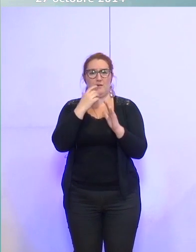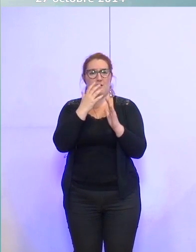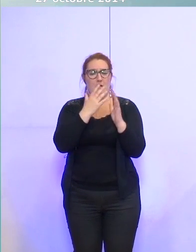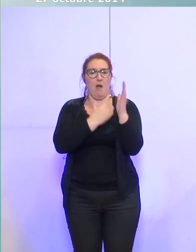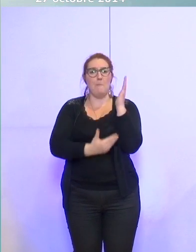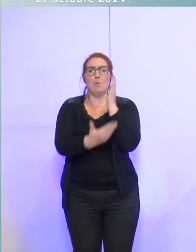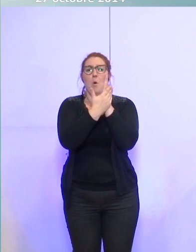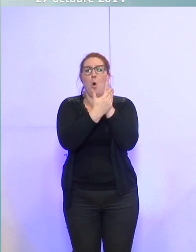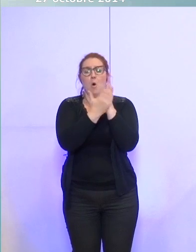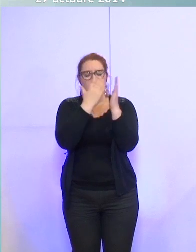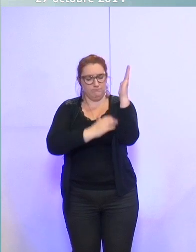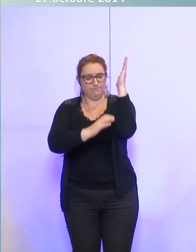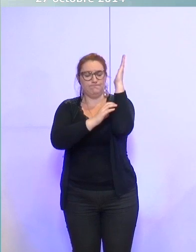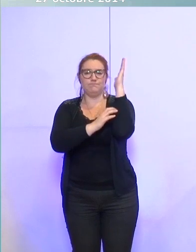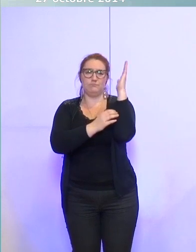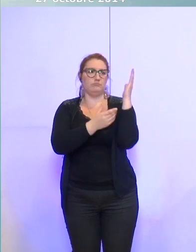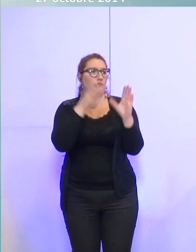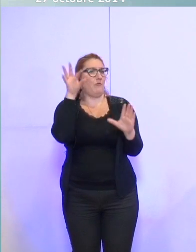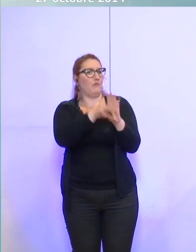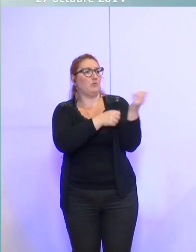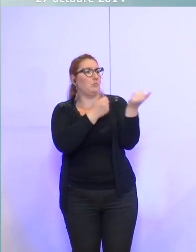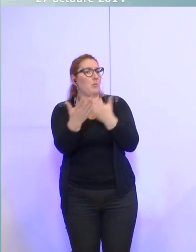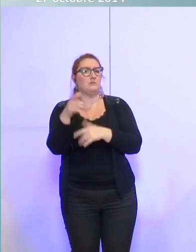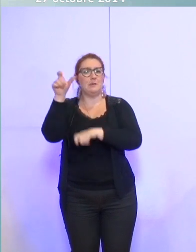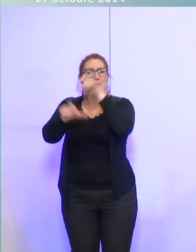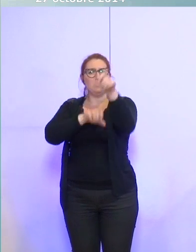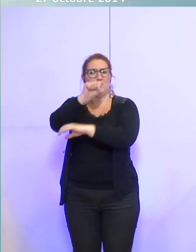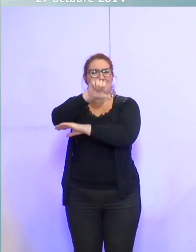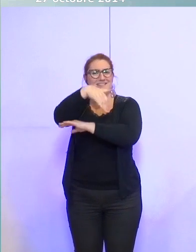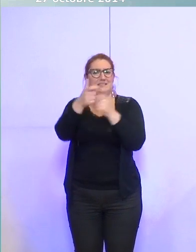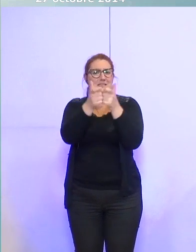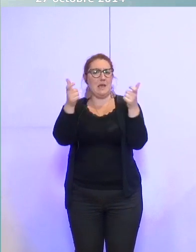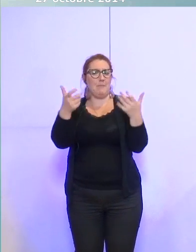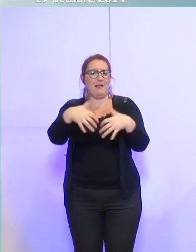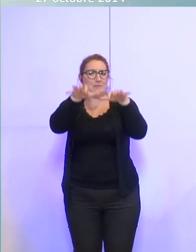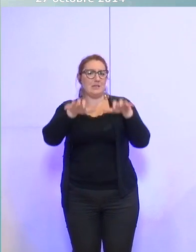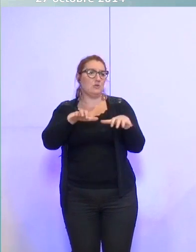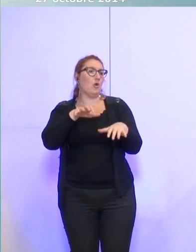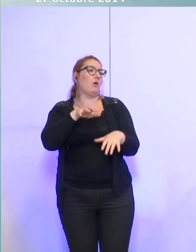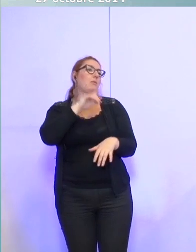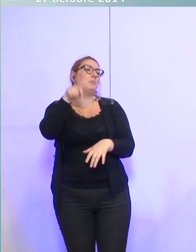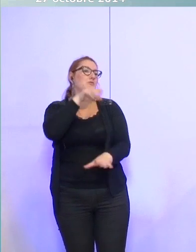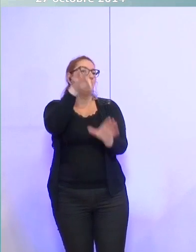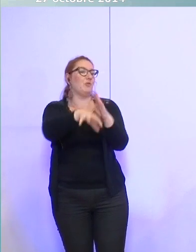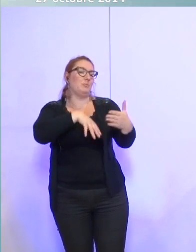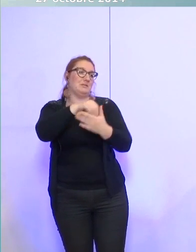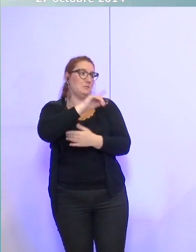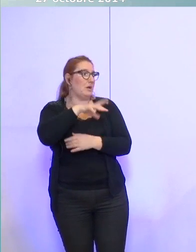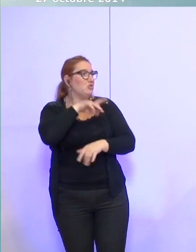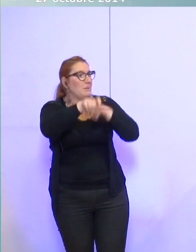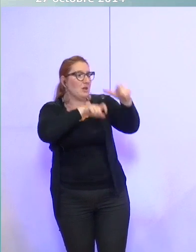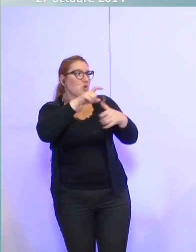rappelant que les administrateurs de la SEM ne participent pas au vote et donc pour certains ont même quitté la